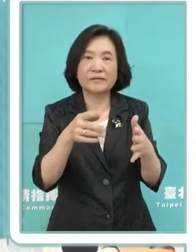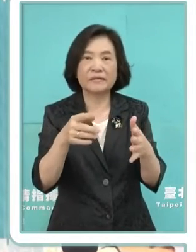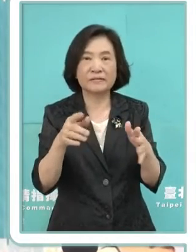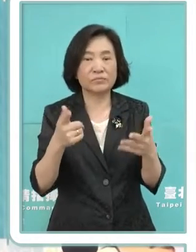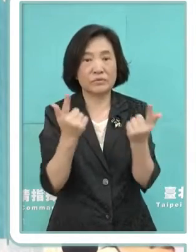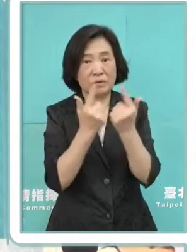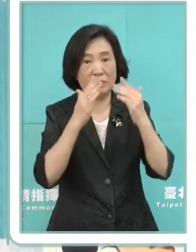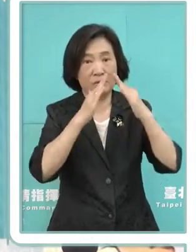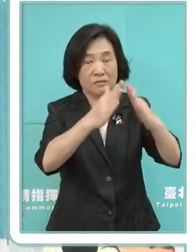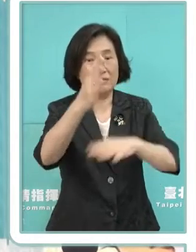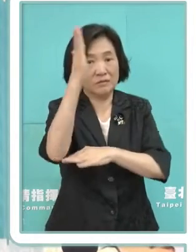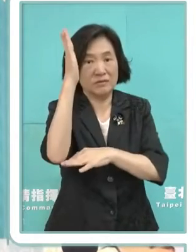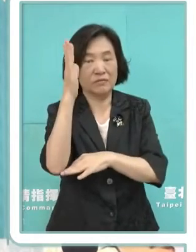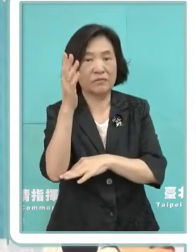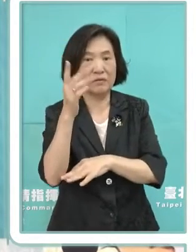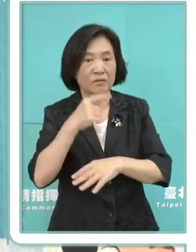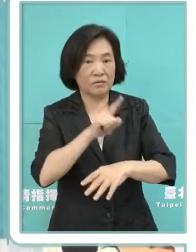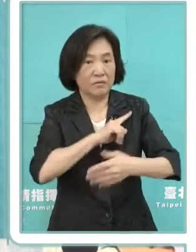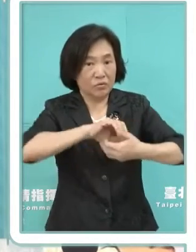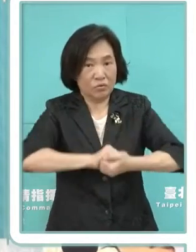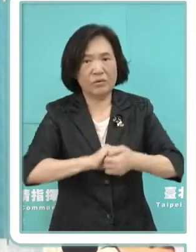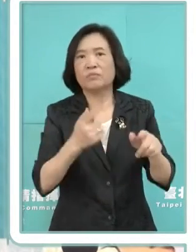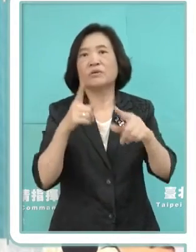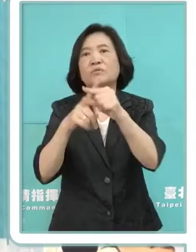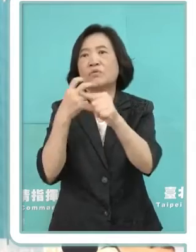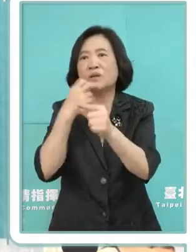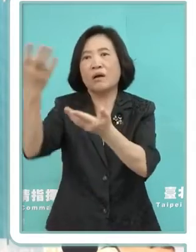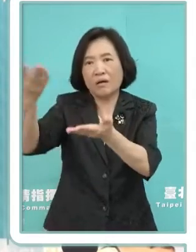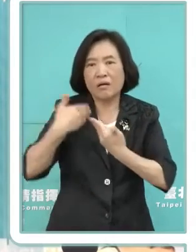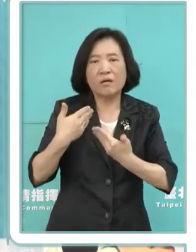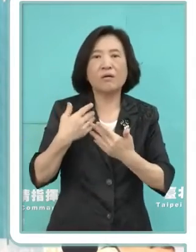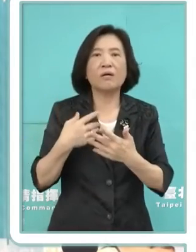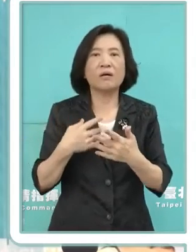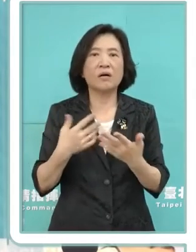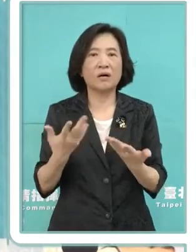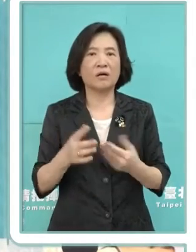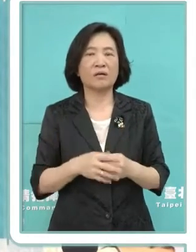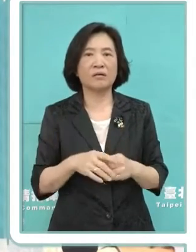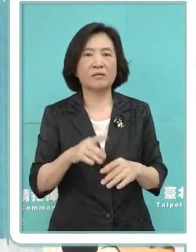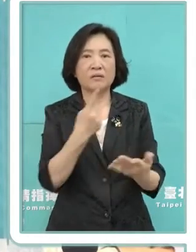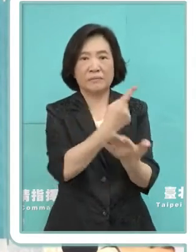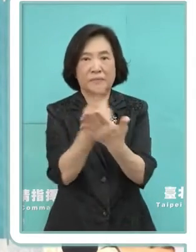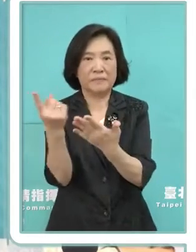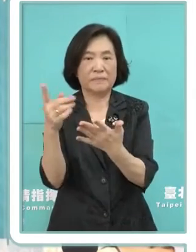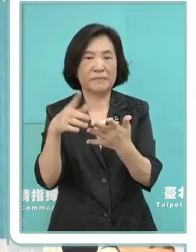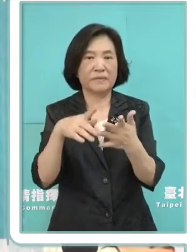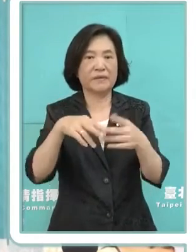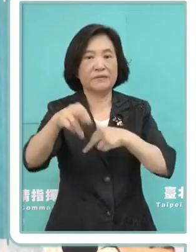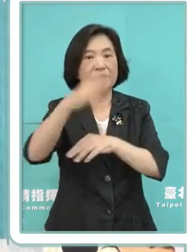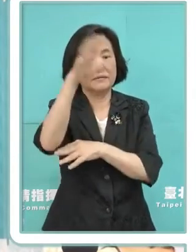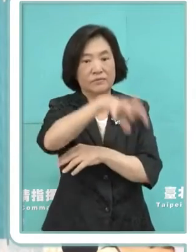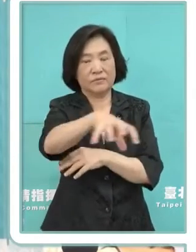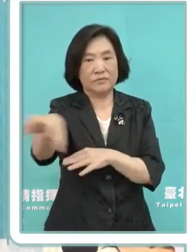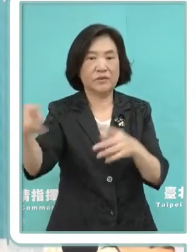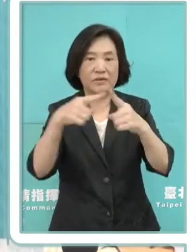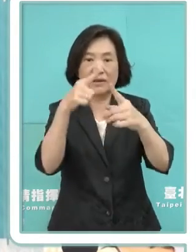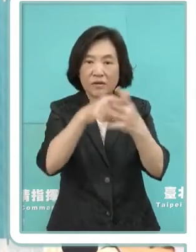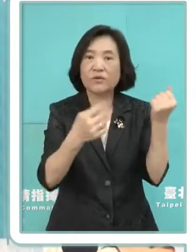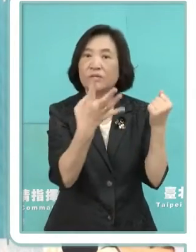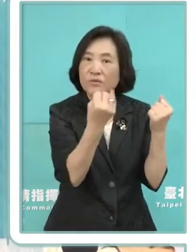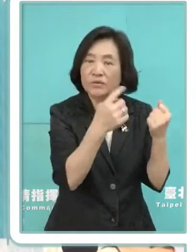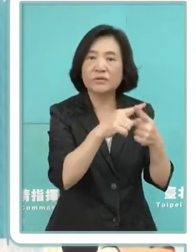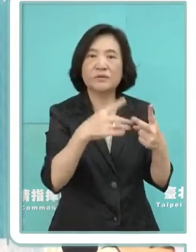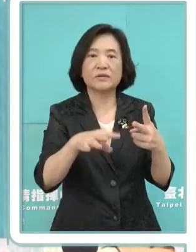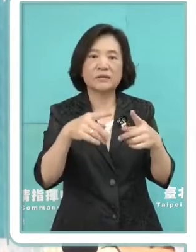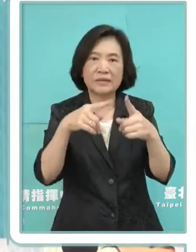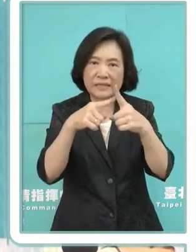不是说台北市政府就可以单独决定，都是中央给我们的，大家一样嘛，按照每个行政区域的人口数，